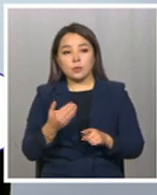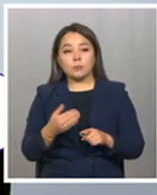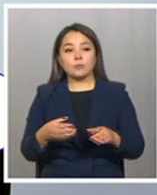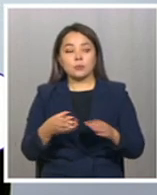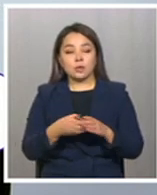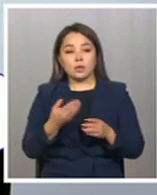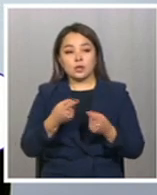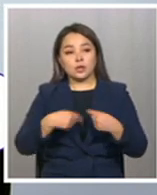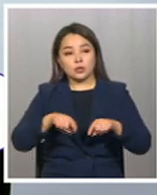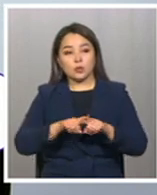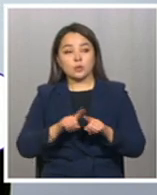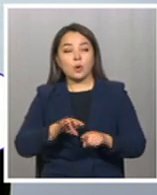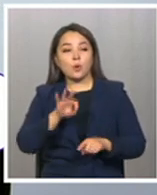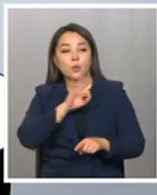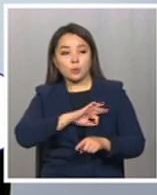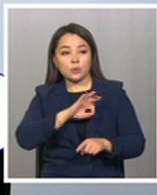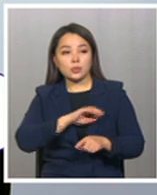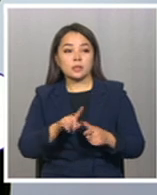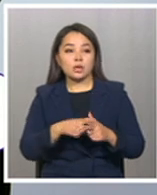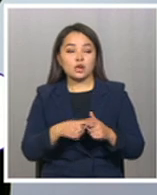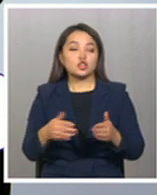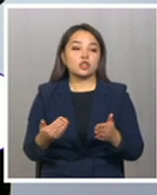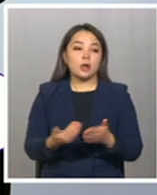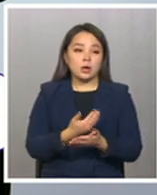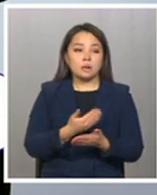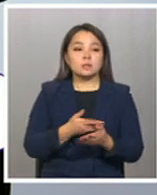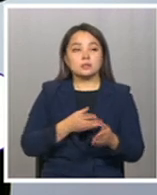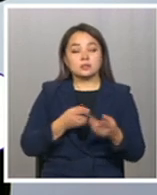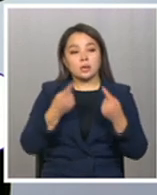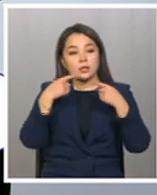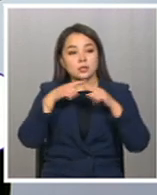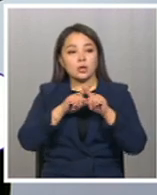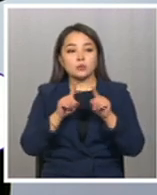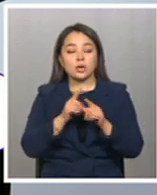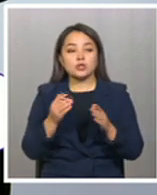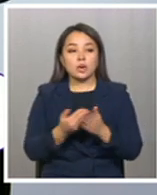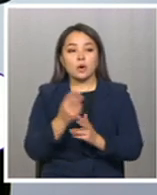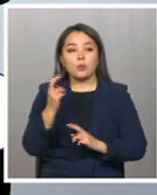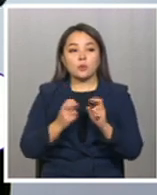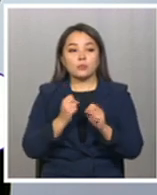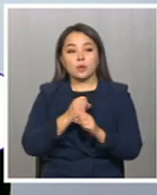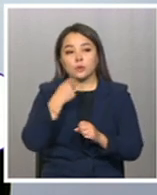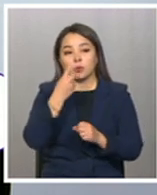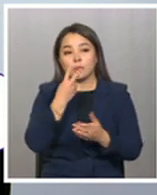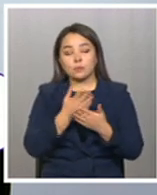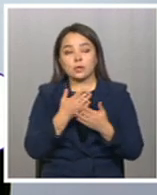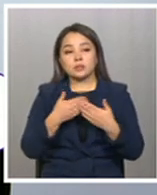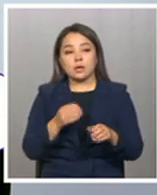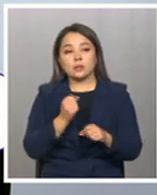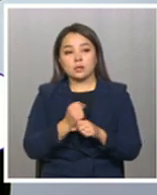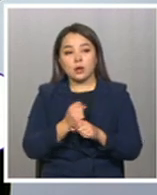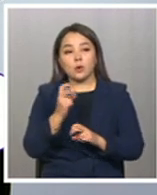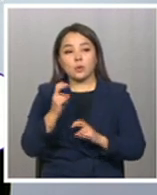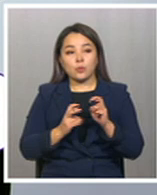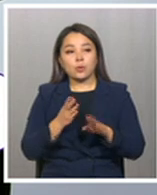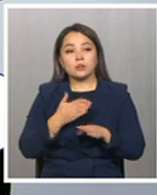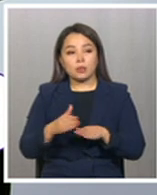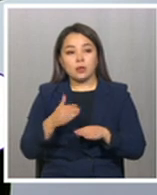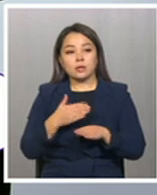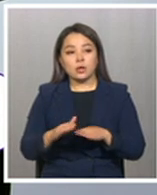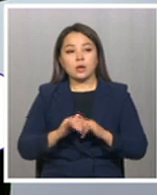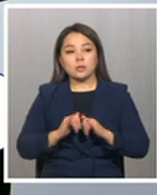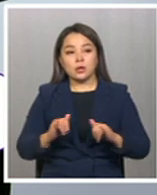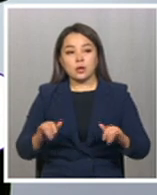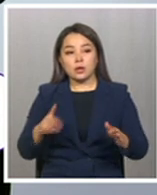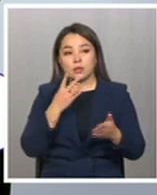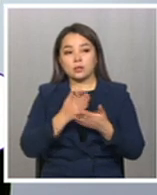шеңберінде қолданыстағы немесе жаңа технологиялар базасында жаңа өнім түрін шығару. Сонымен бірге өнімді өткізу жолдарын кеңейтеді деседі